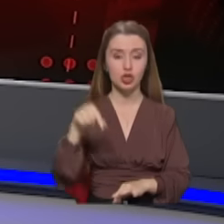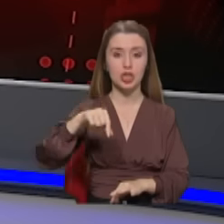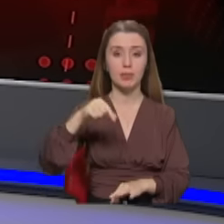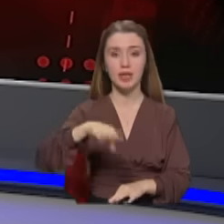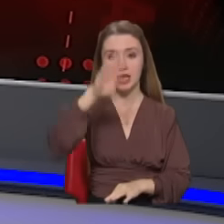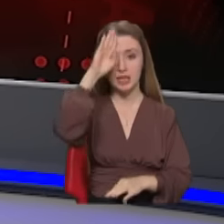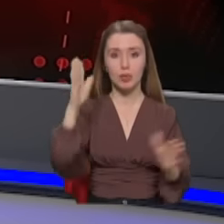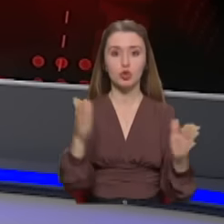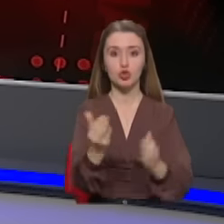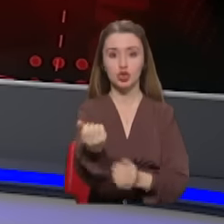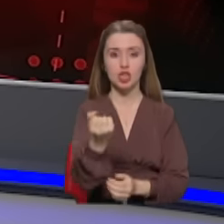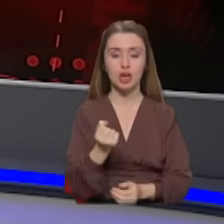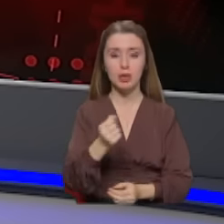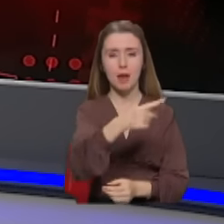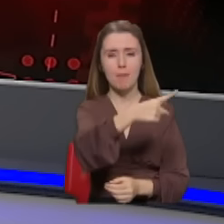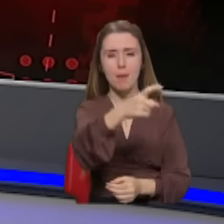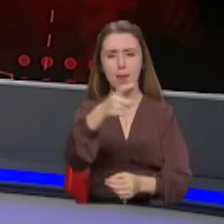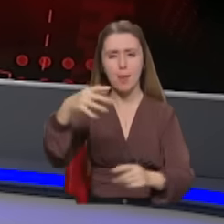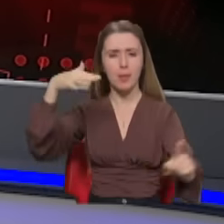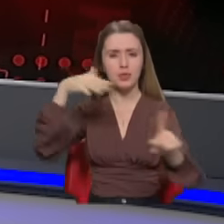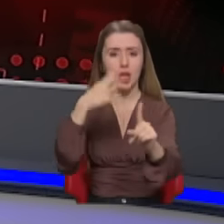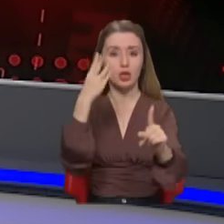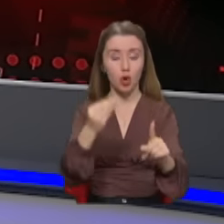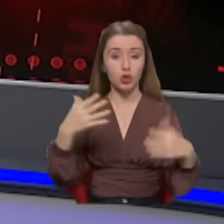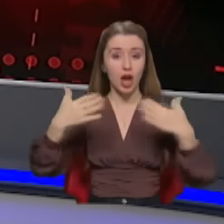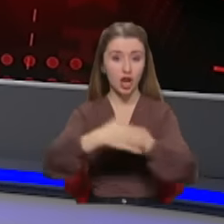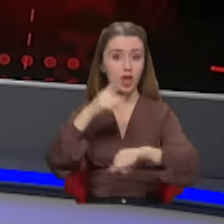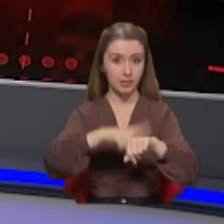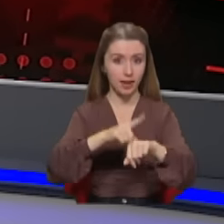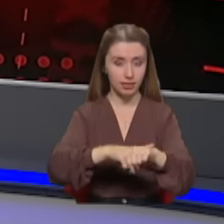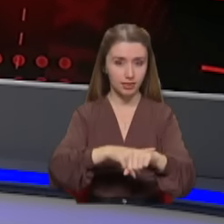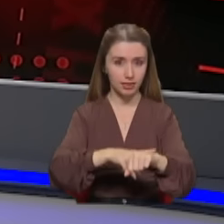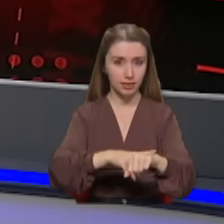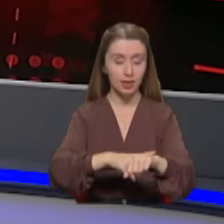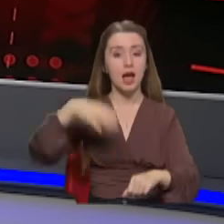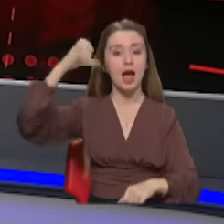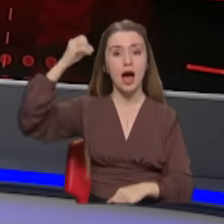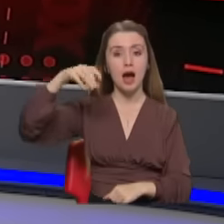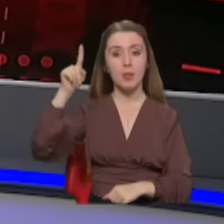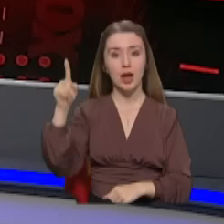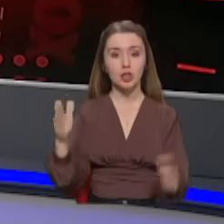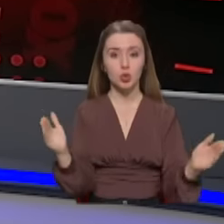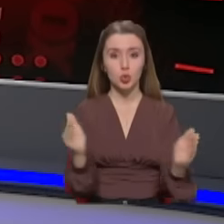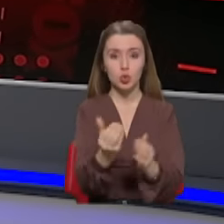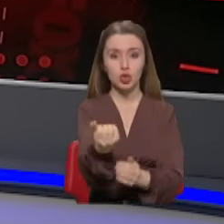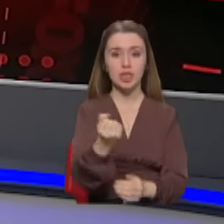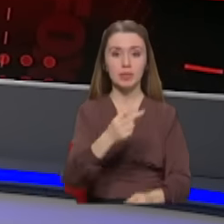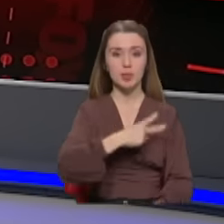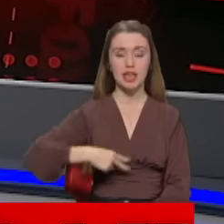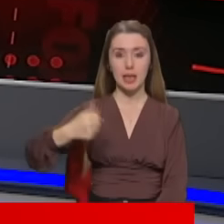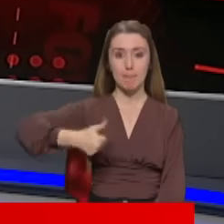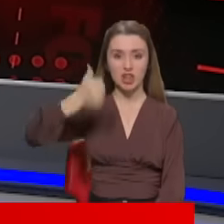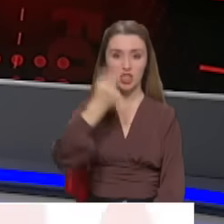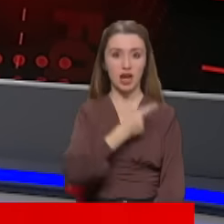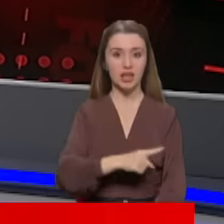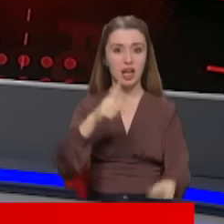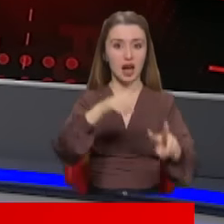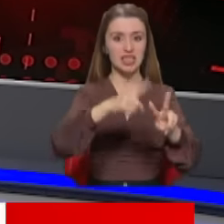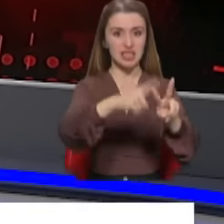İstanbul Küçükçekmece'de silahlı bir saldırı gerçekleşti akşam saatlerinde. AK Parti'nin Küçükçekmece Belediye Başkan Adayı